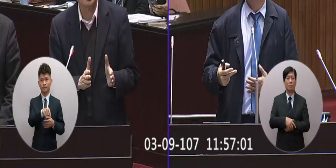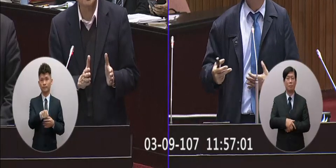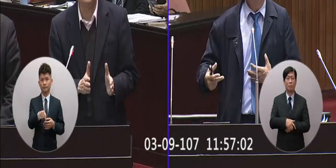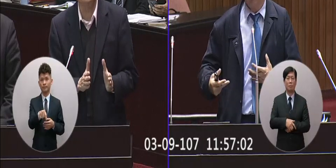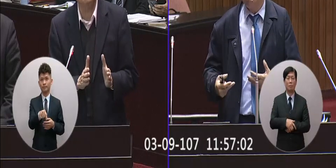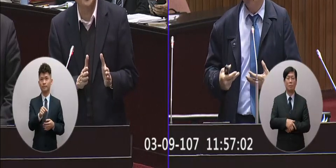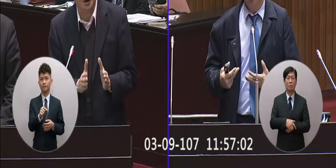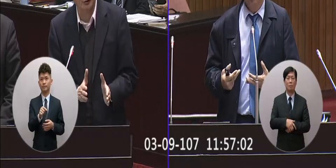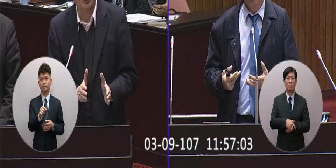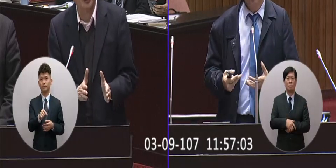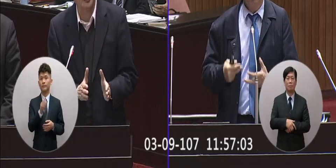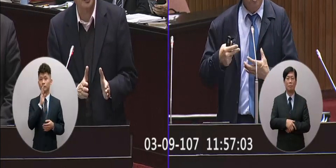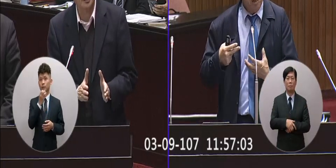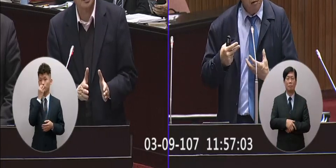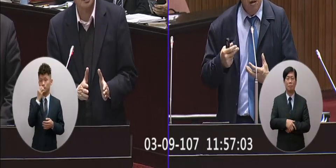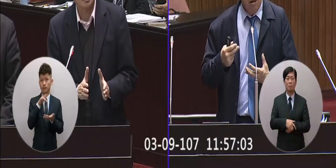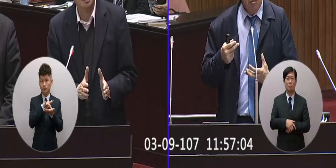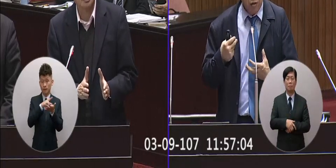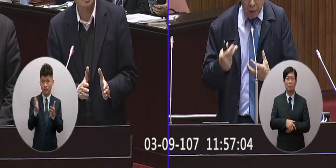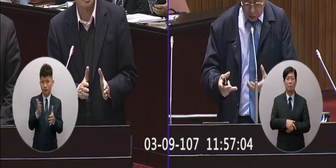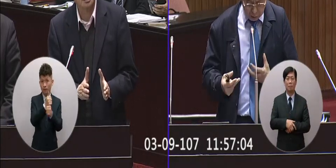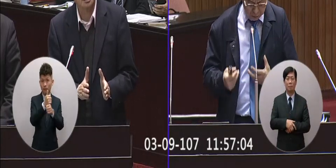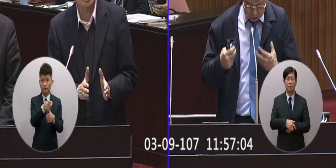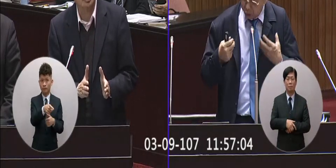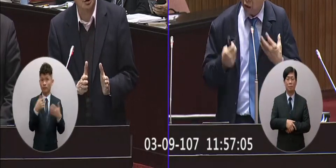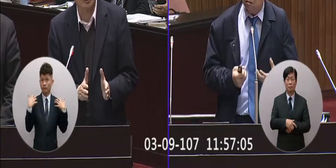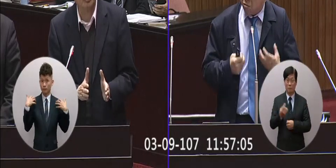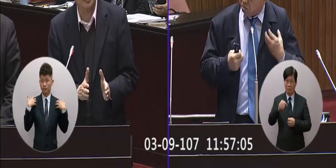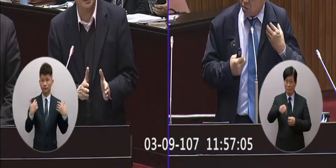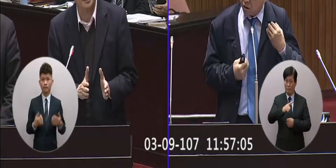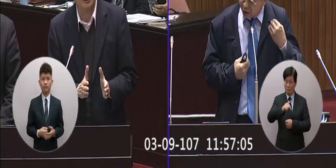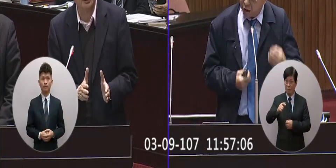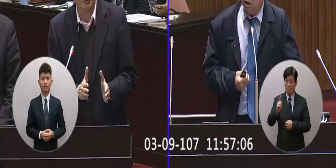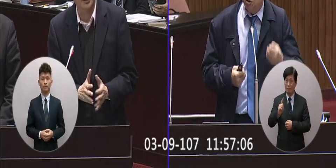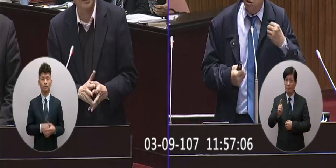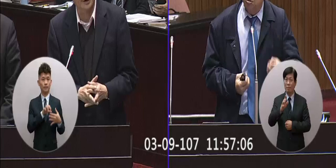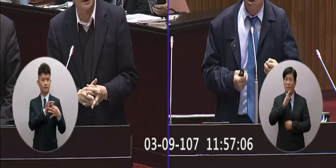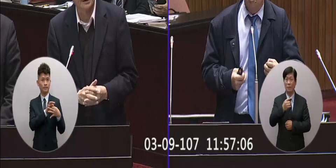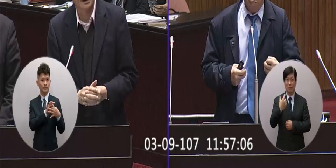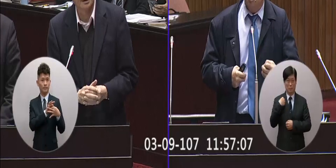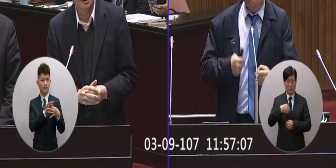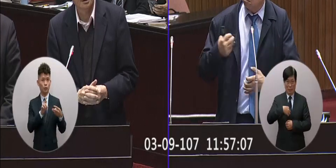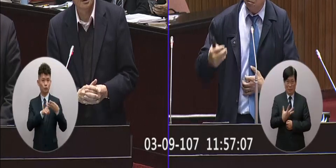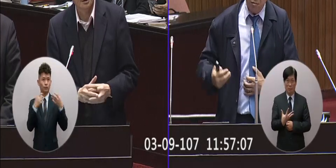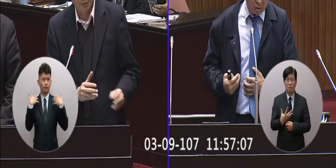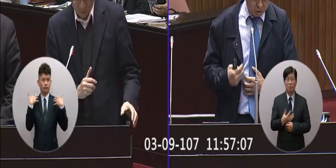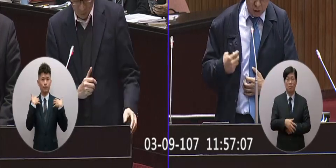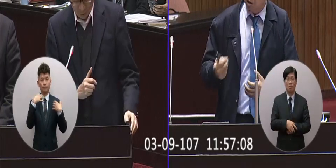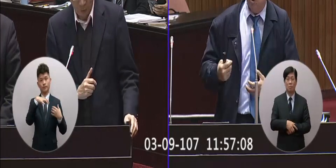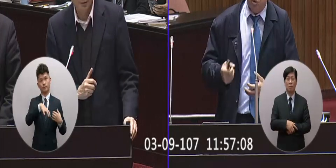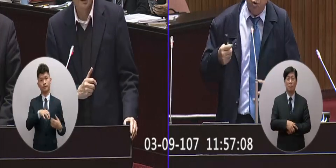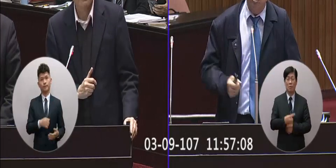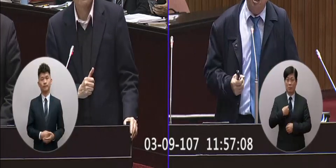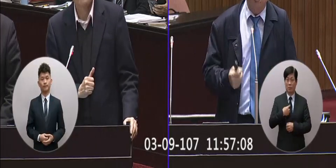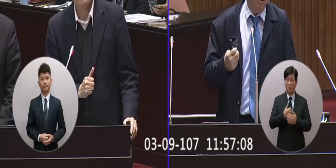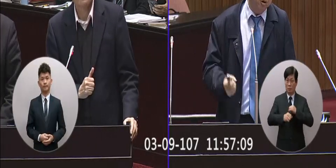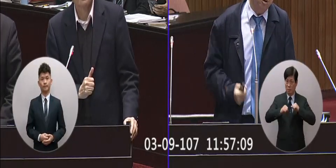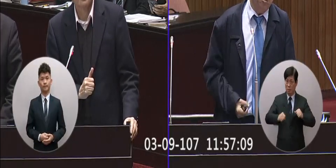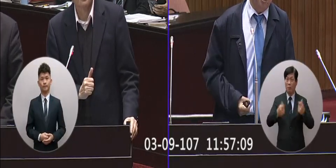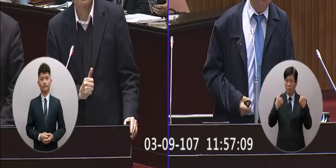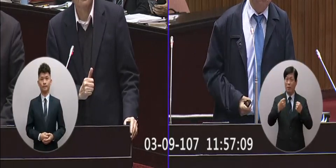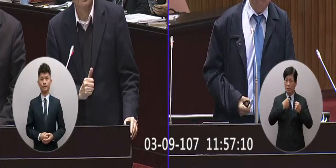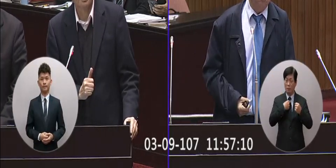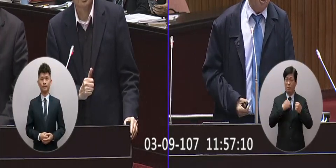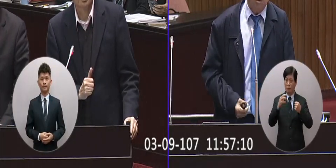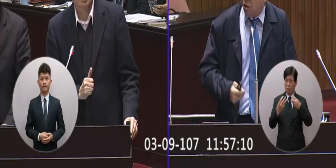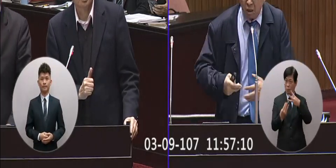于，这个是属于食药署。 这个 potassium 就是咱 生理素， 咱的生存需要的元